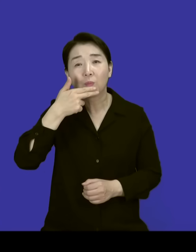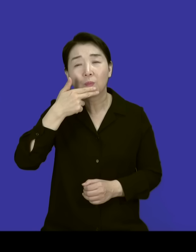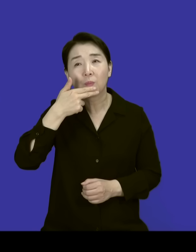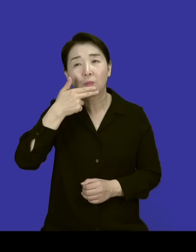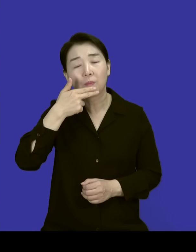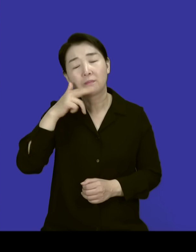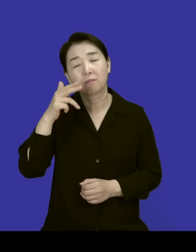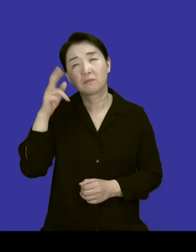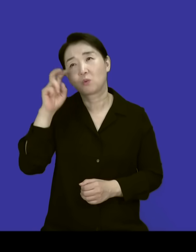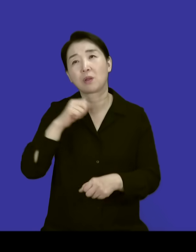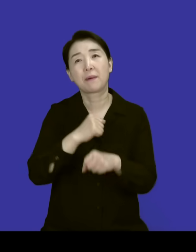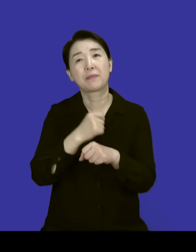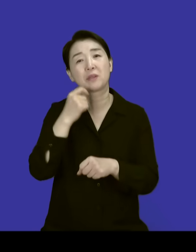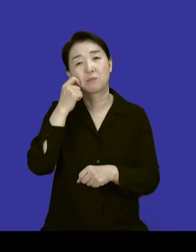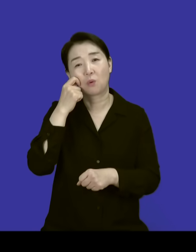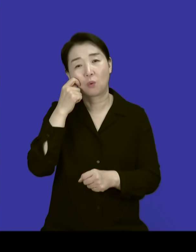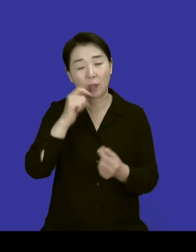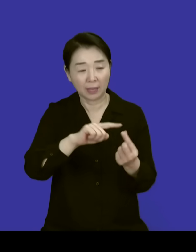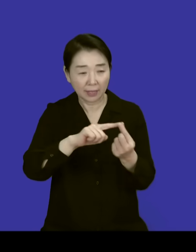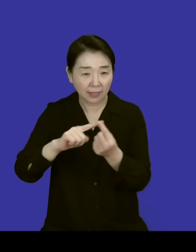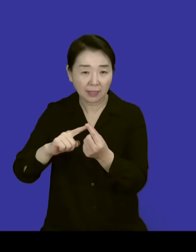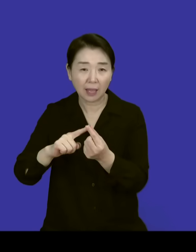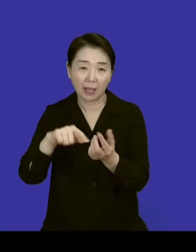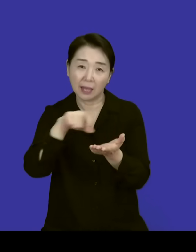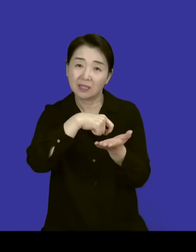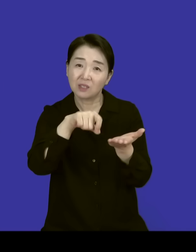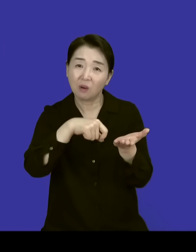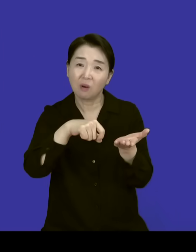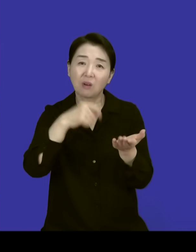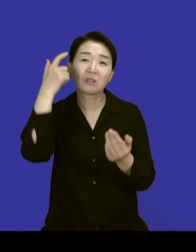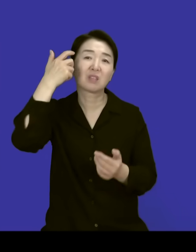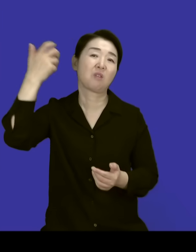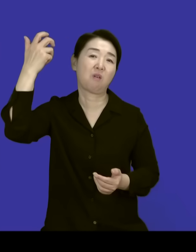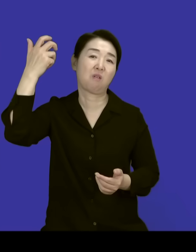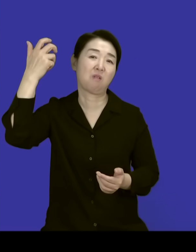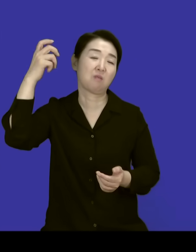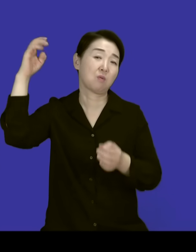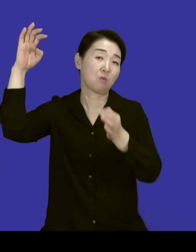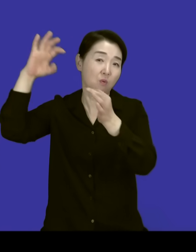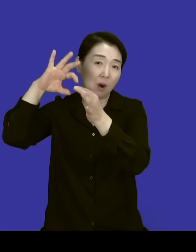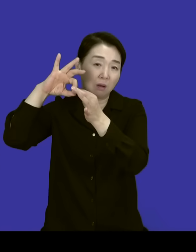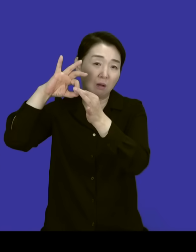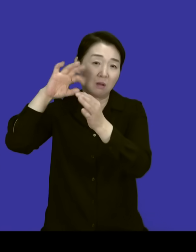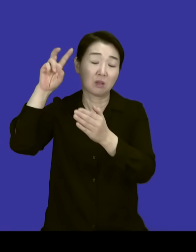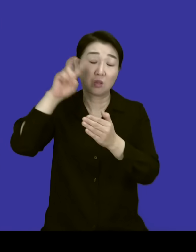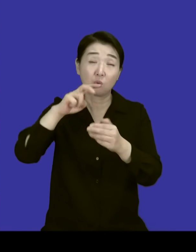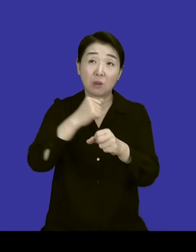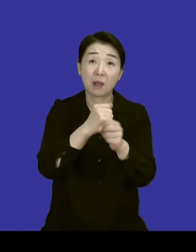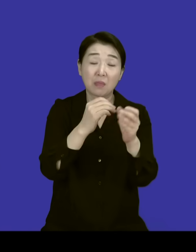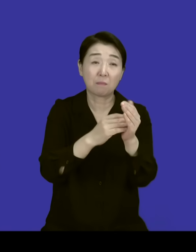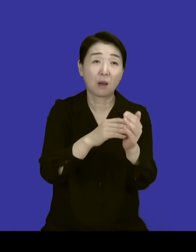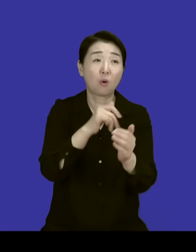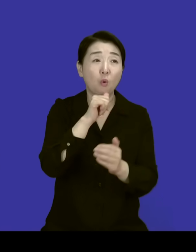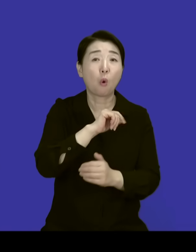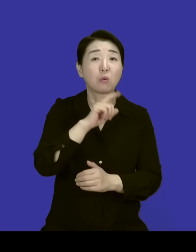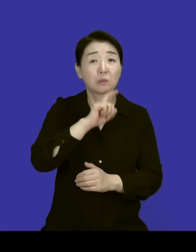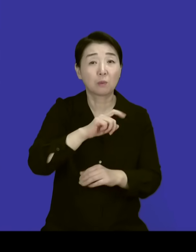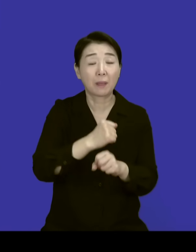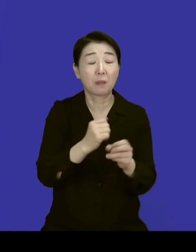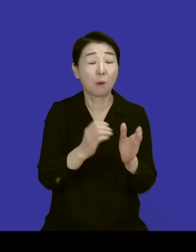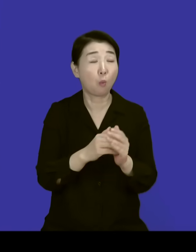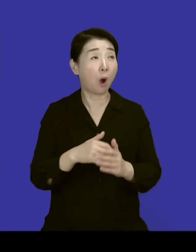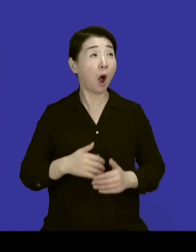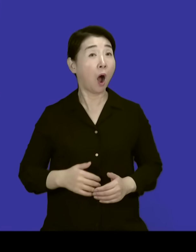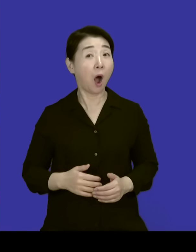만들어요? 가사를 쓰는 것도 영감이잖아요. 그래서 사실 아시겠지만 많은 음악하는 사람들이 뭐 이 곡을 5분 만에 만들었어요, 10분 만에 만들었어요, 와